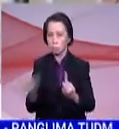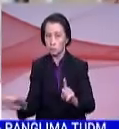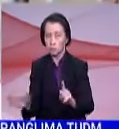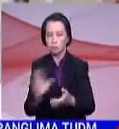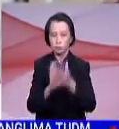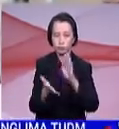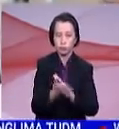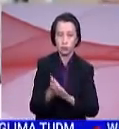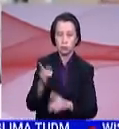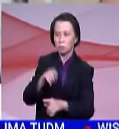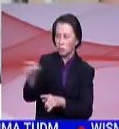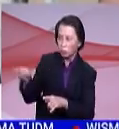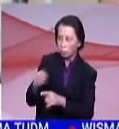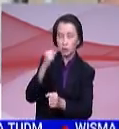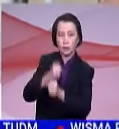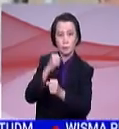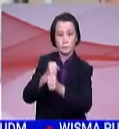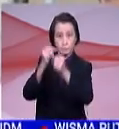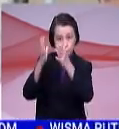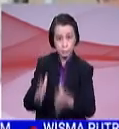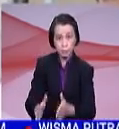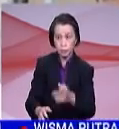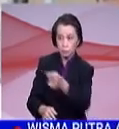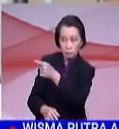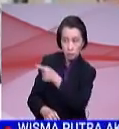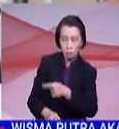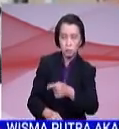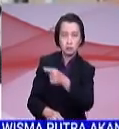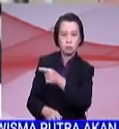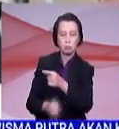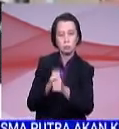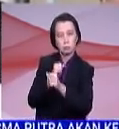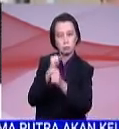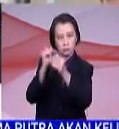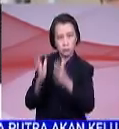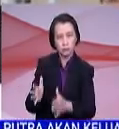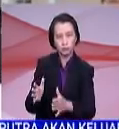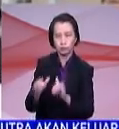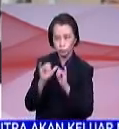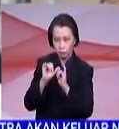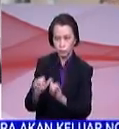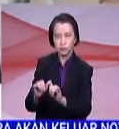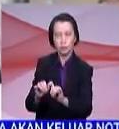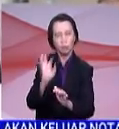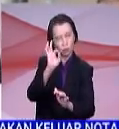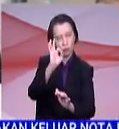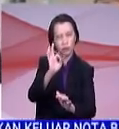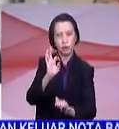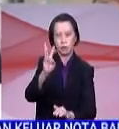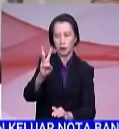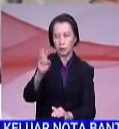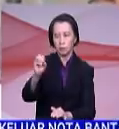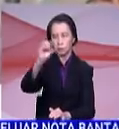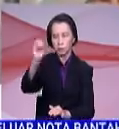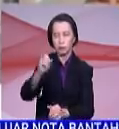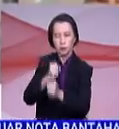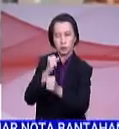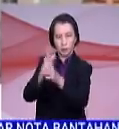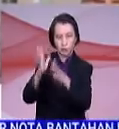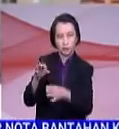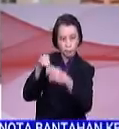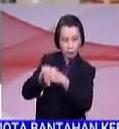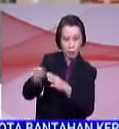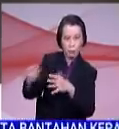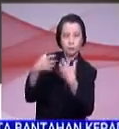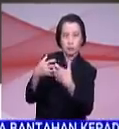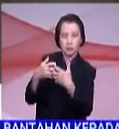sudut pekerjanya, kita dapati dia masih lagi mengekalkan 60% bekerja